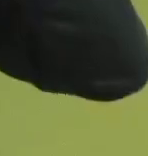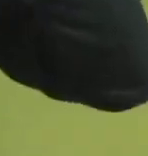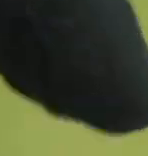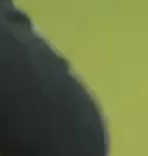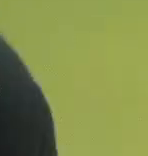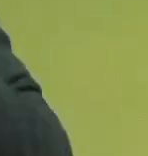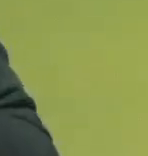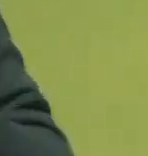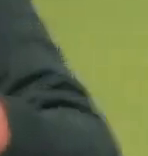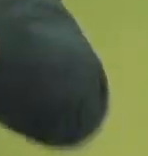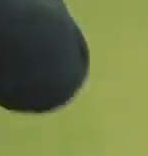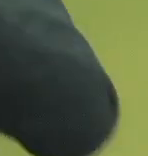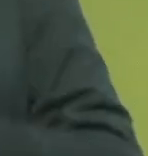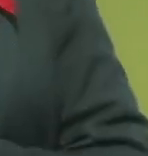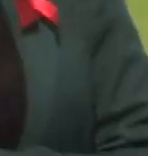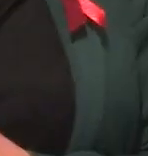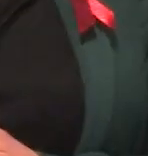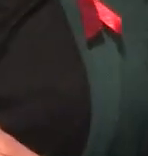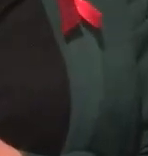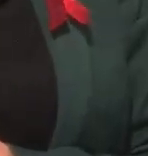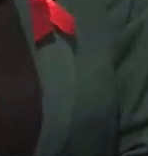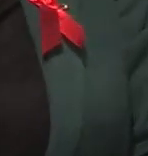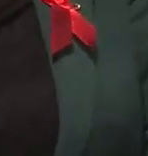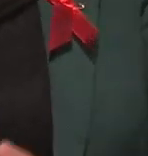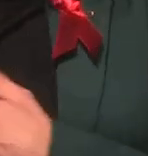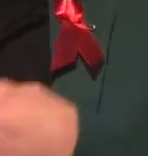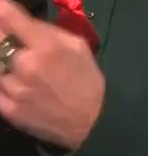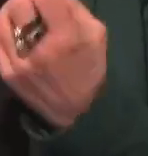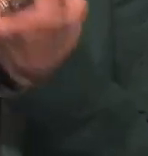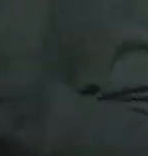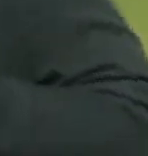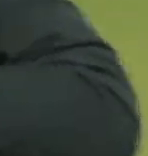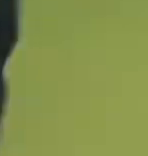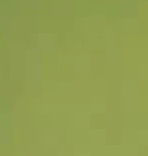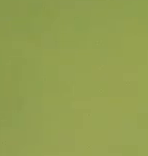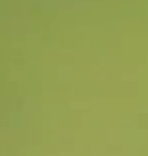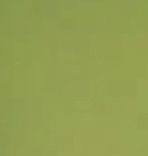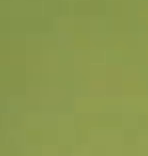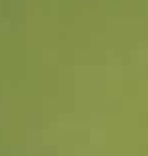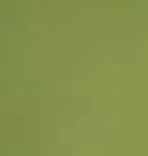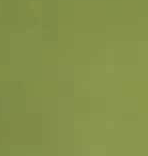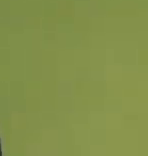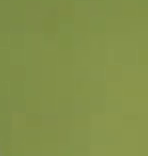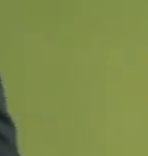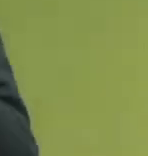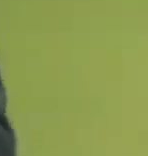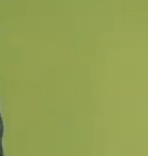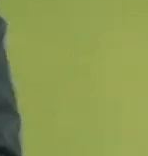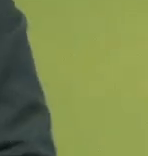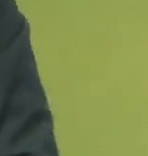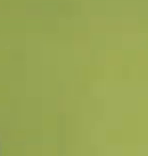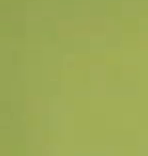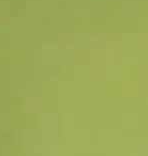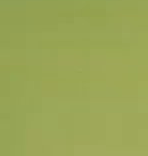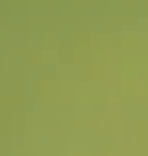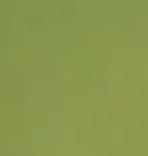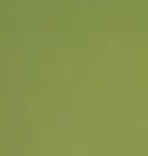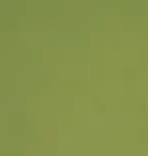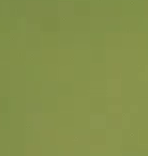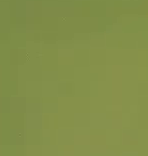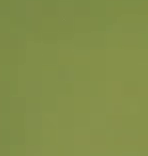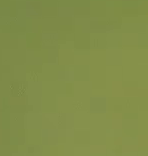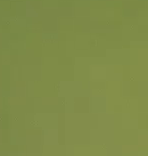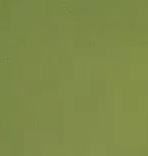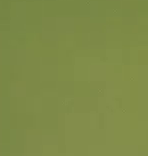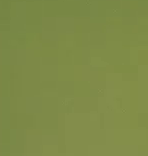ich als taube Gebärdensprachnutzerin, warum ich für die Grünen halt bin. Für mich ist es ganz klar, dass die Grünen